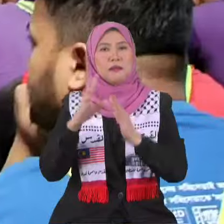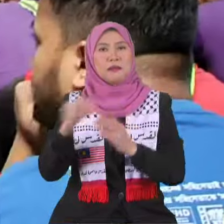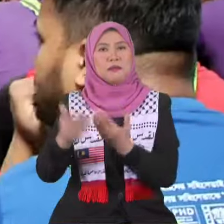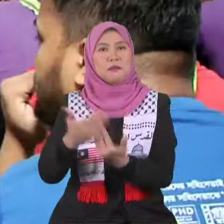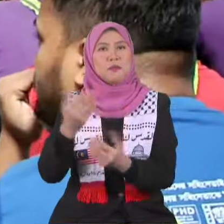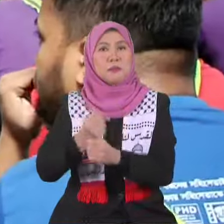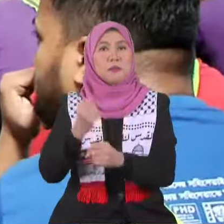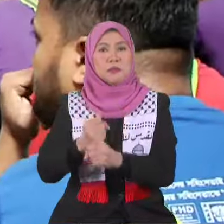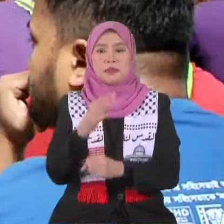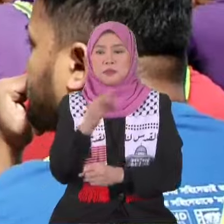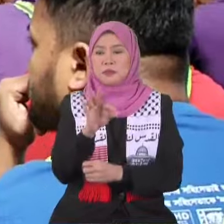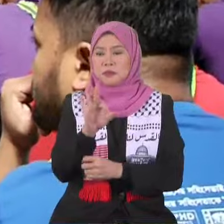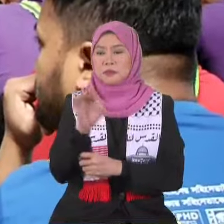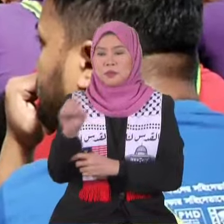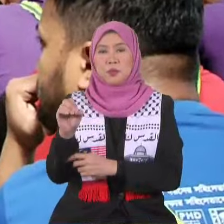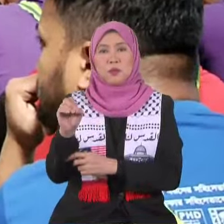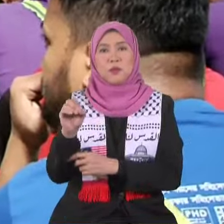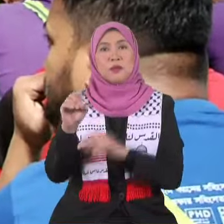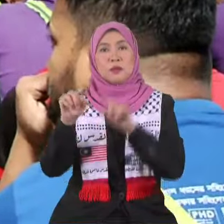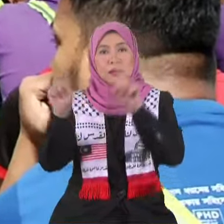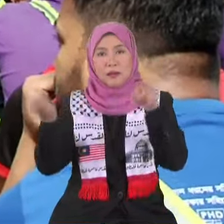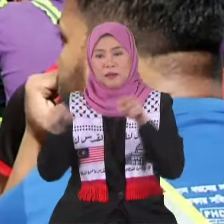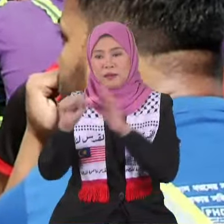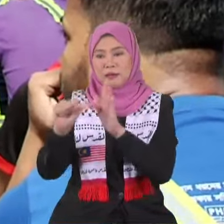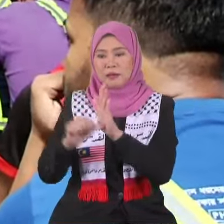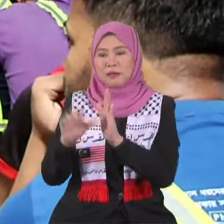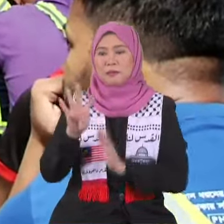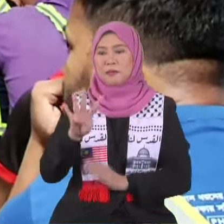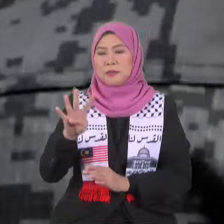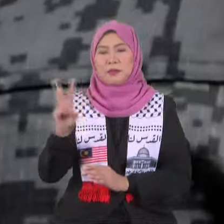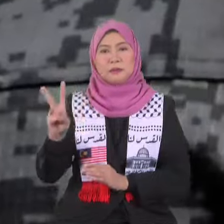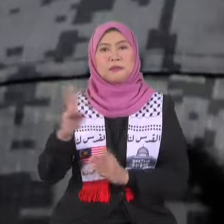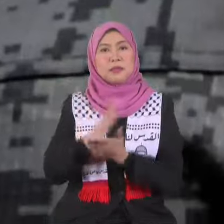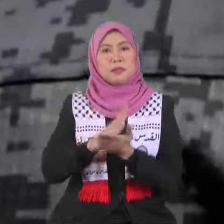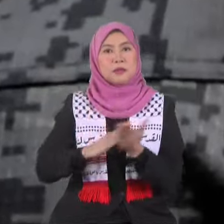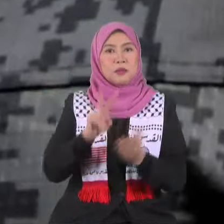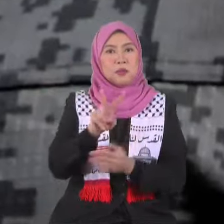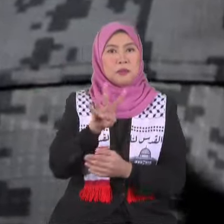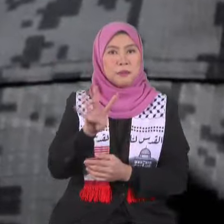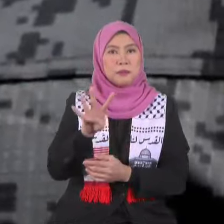Kemudahan Pekerja 1990 dalam kurungan Akta 446, Seksyen 24D.